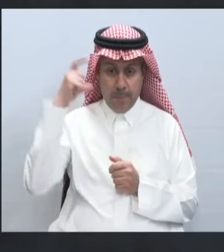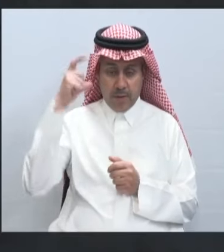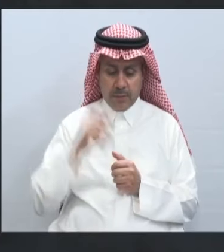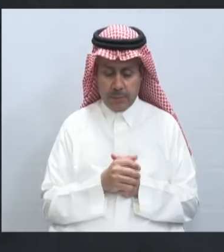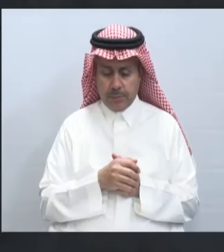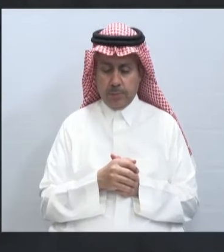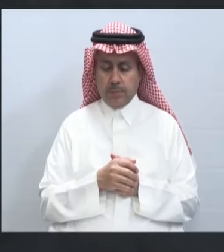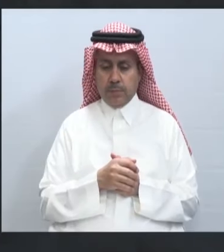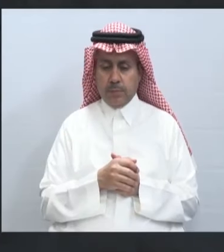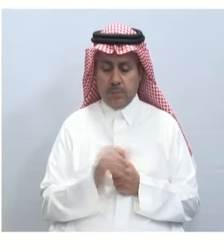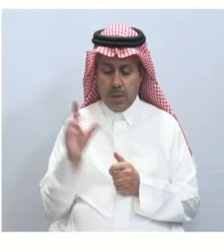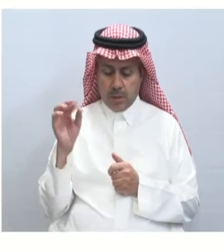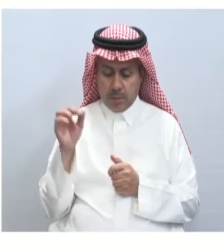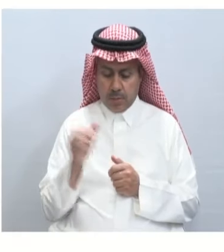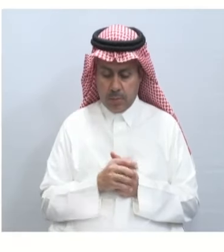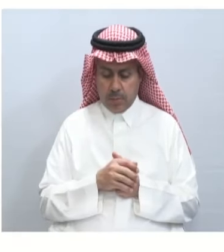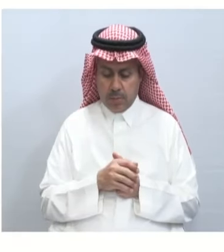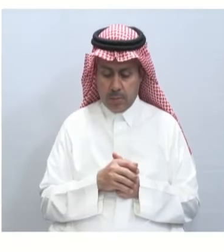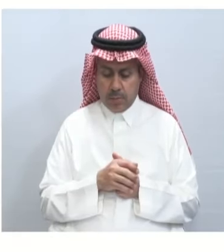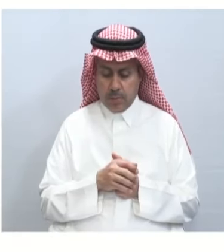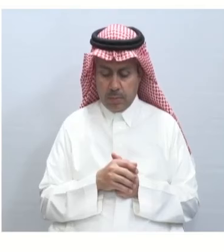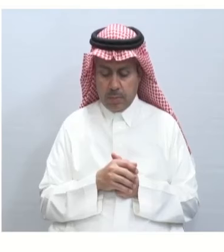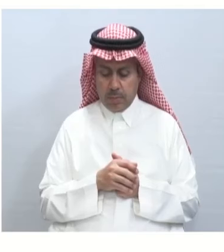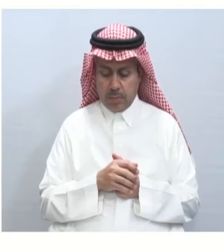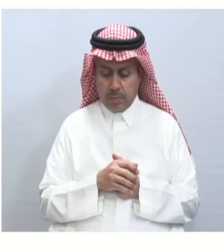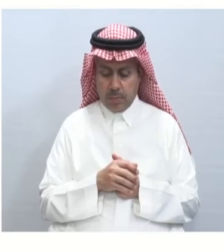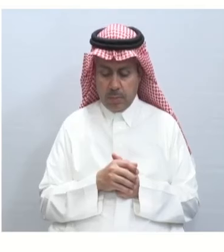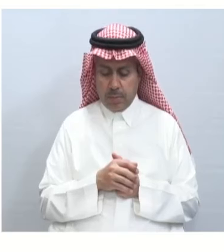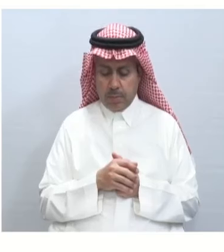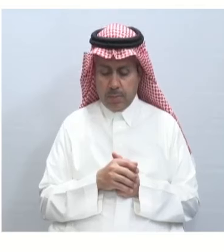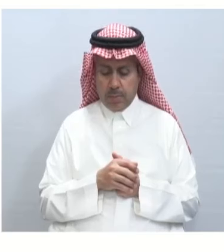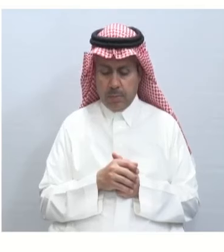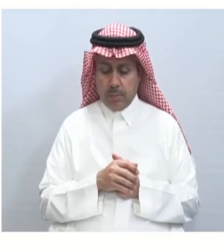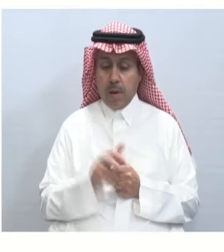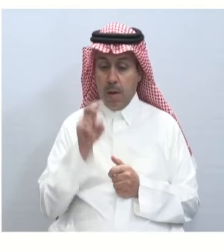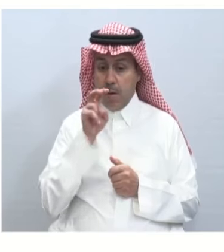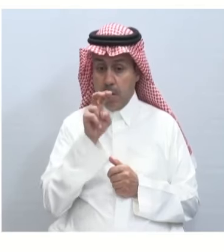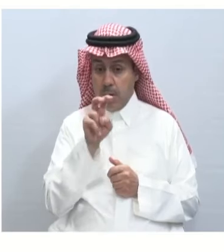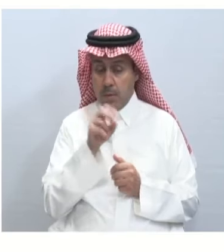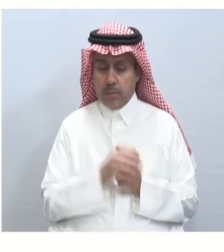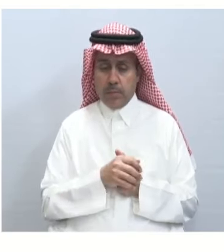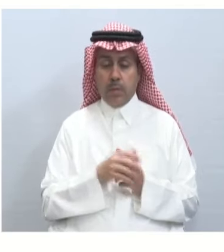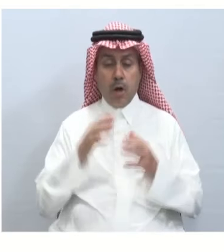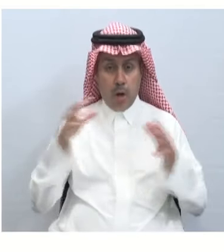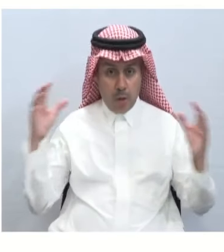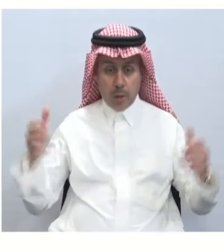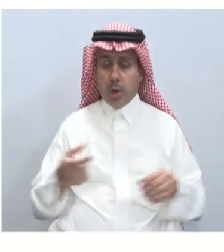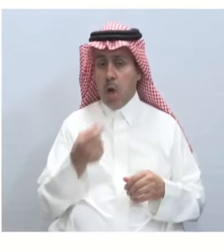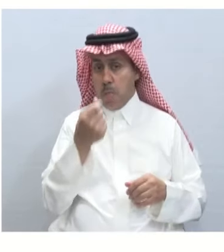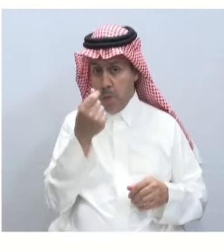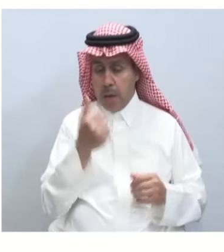جيد احسنتم يعني انه راى كثره